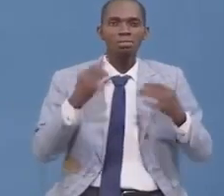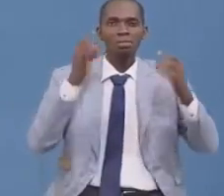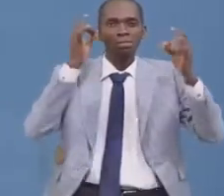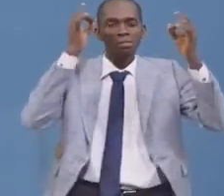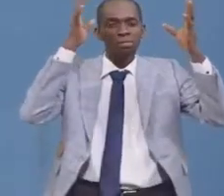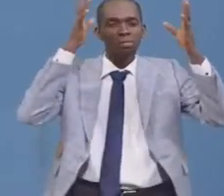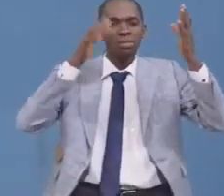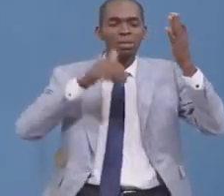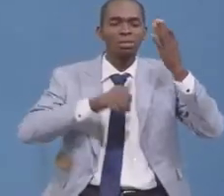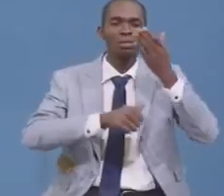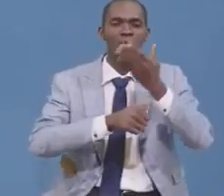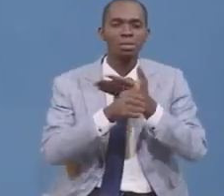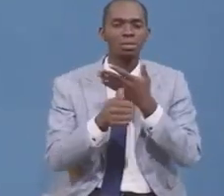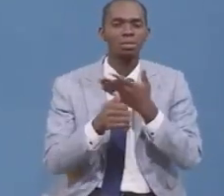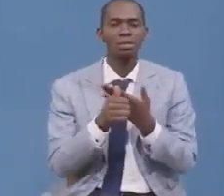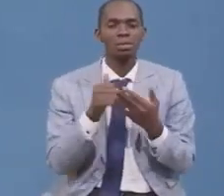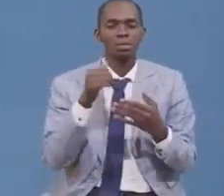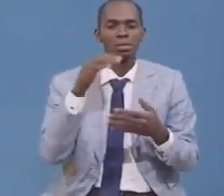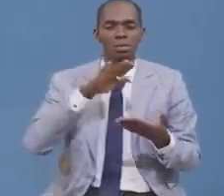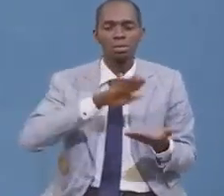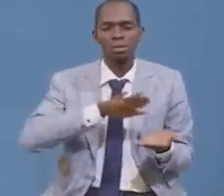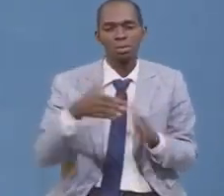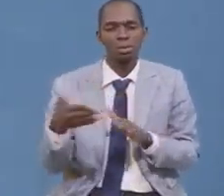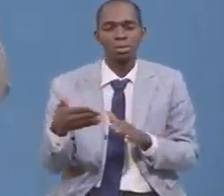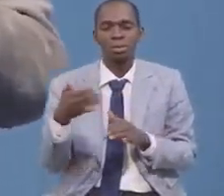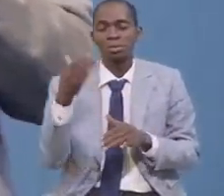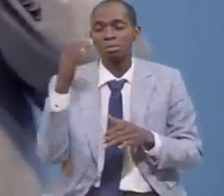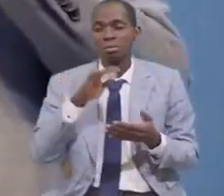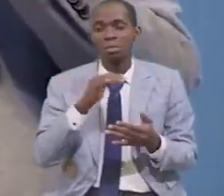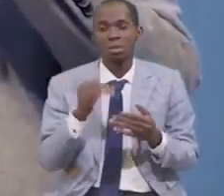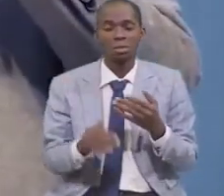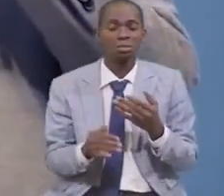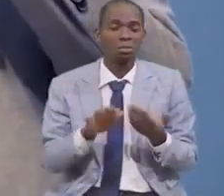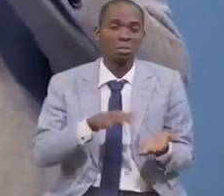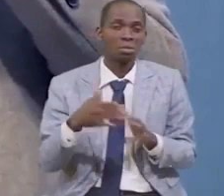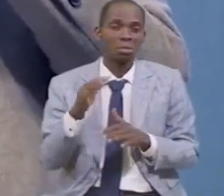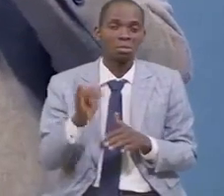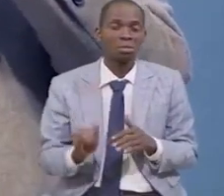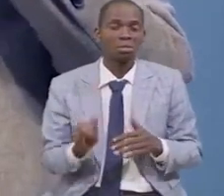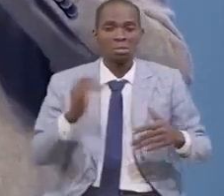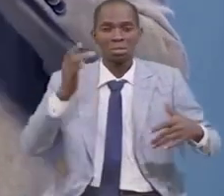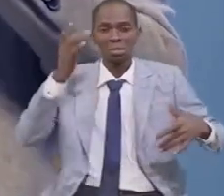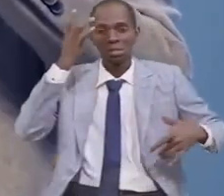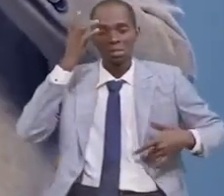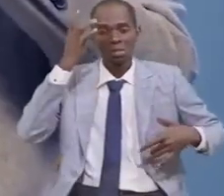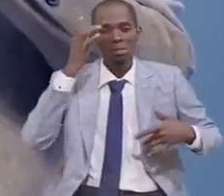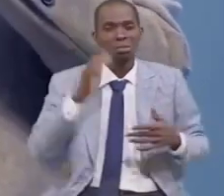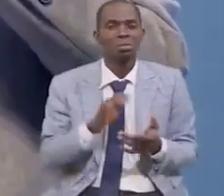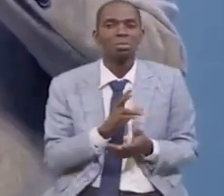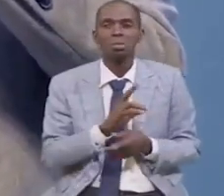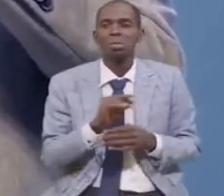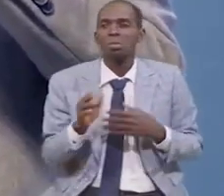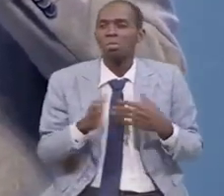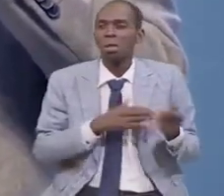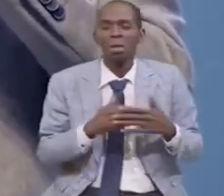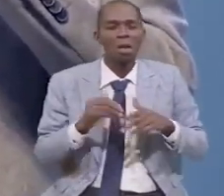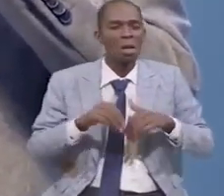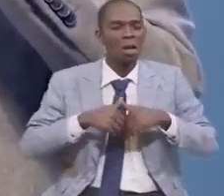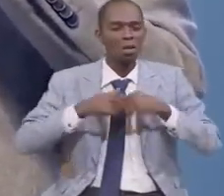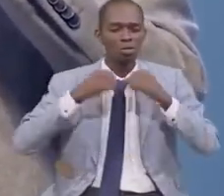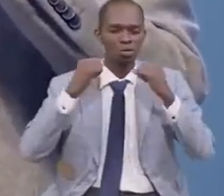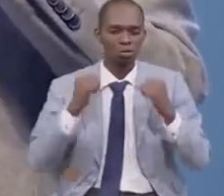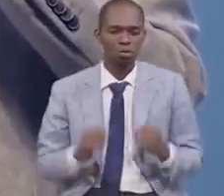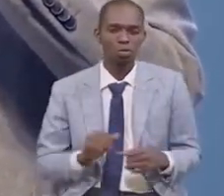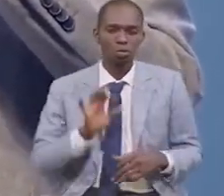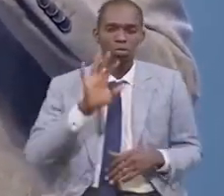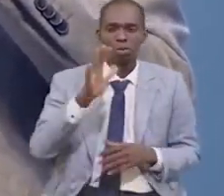terminal sickness ఆ హృదయమే గనుక భయంకరమైన చీడ వంటి పీడ వంటి రోగం కలిగి ఉంటే no matter how strong your hands are